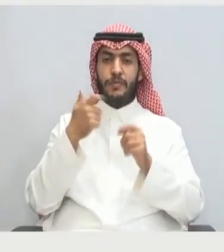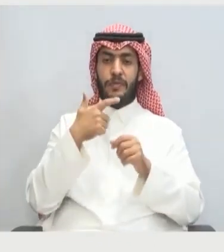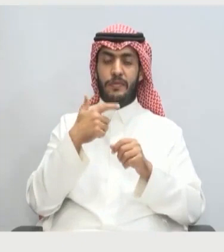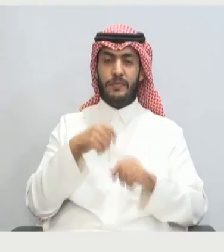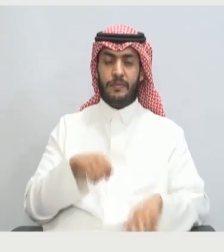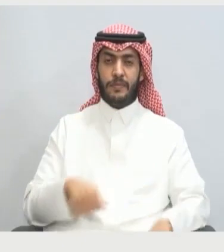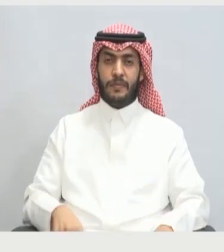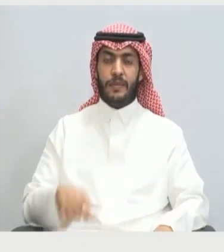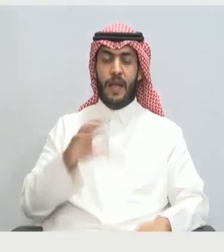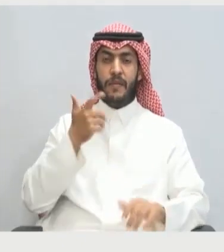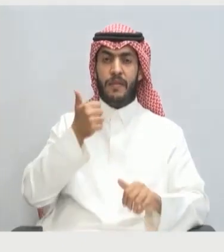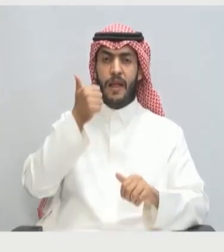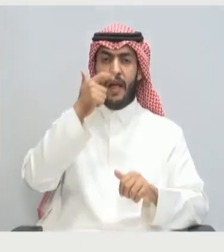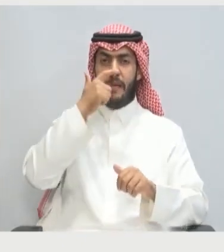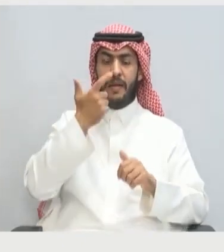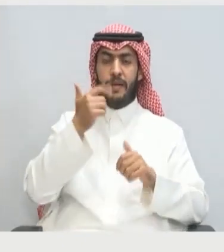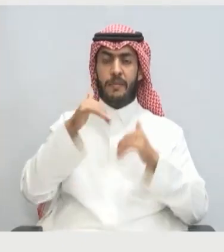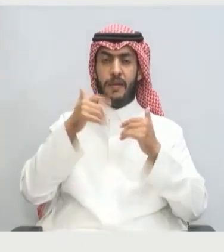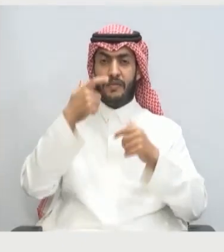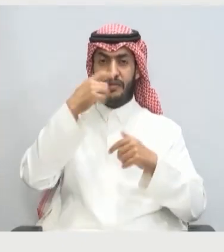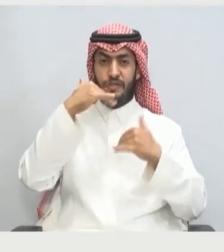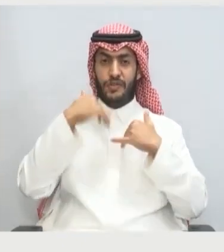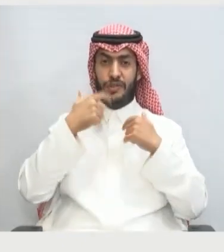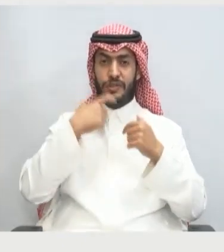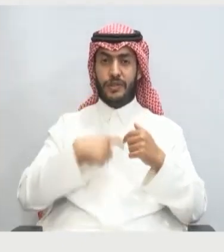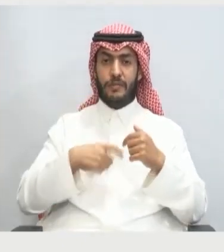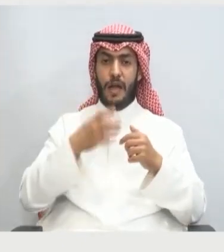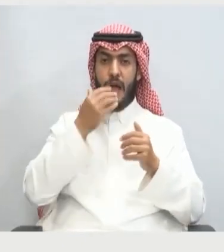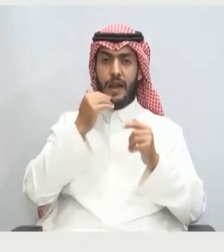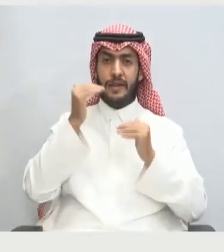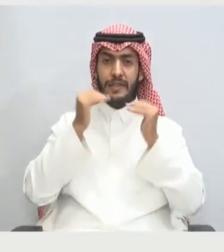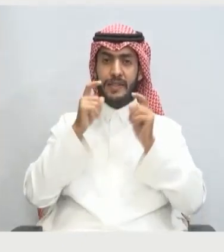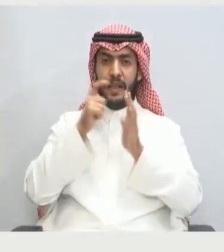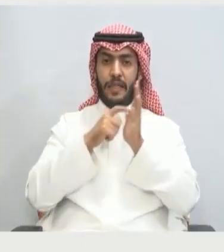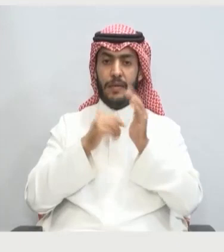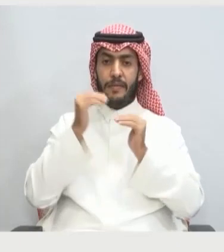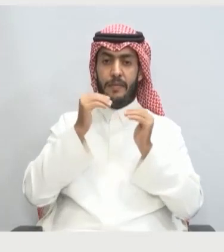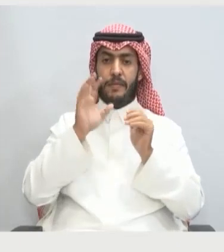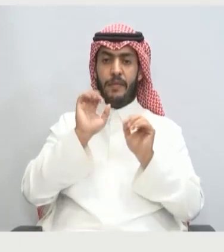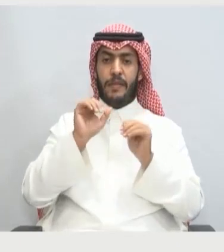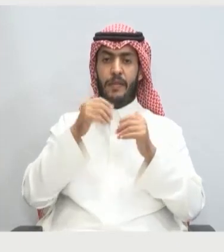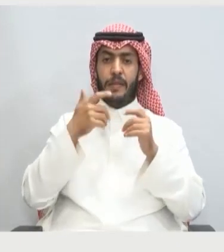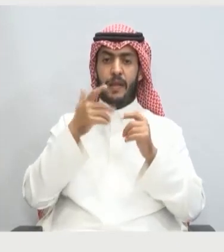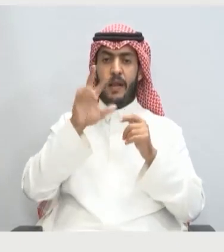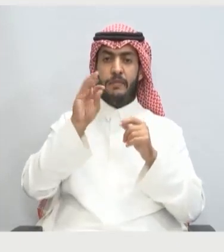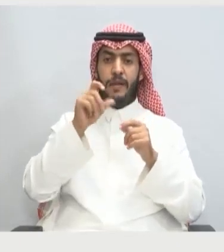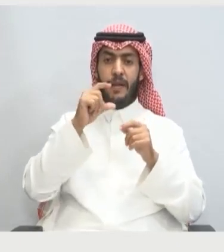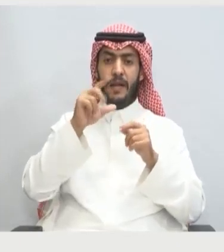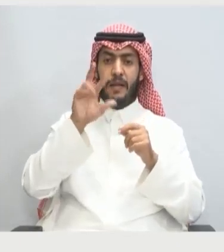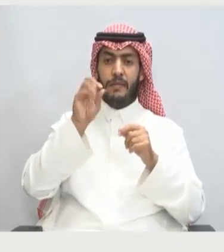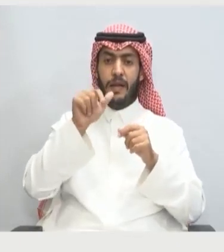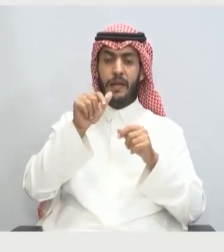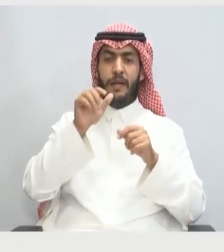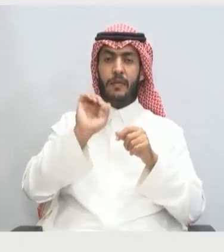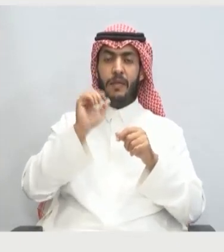سرعتها كيف نقوم او كيف يقوم الجسم بتنظيم درجه الحراره عن طريق المهاد ما هو هو